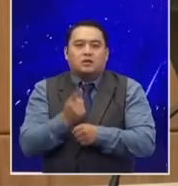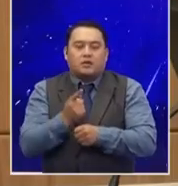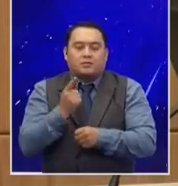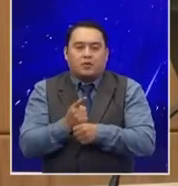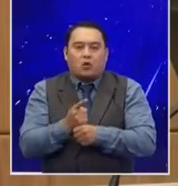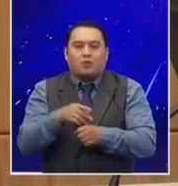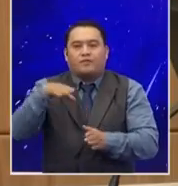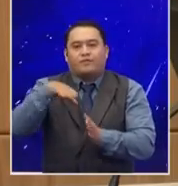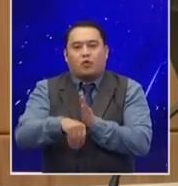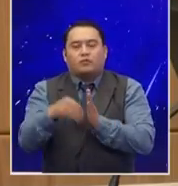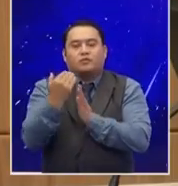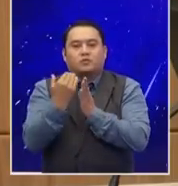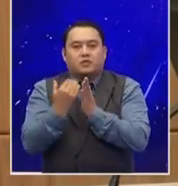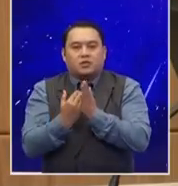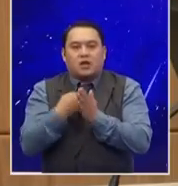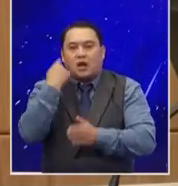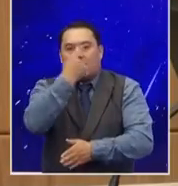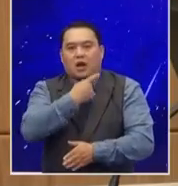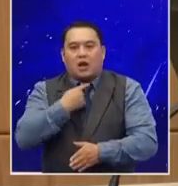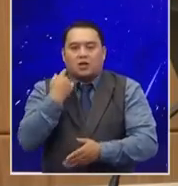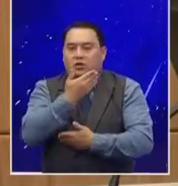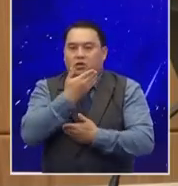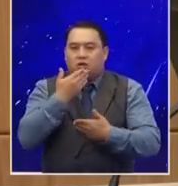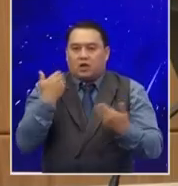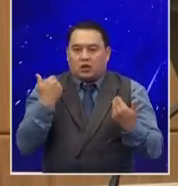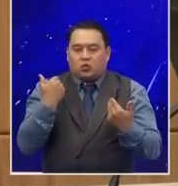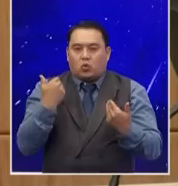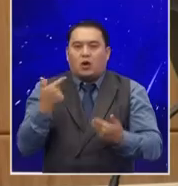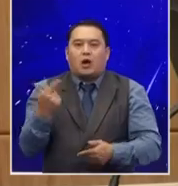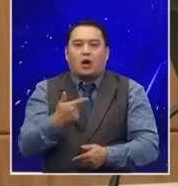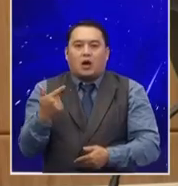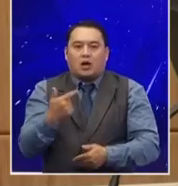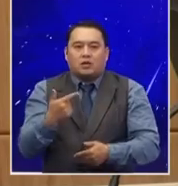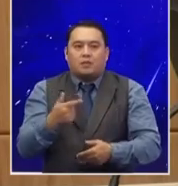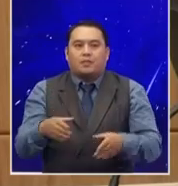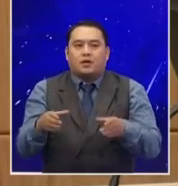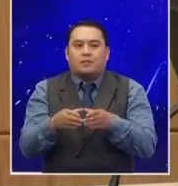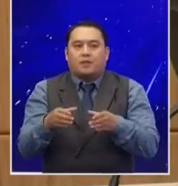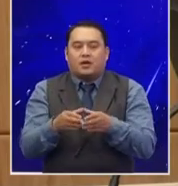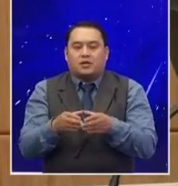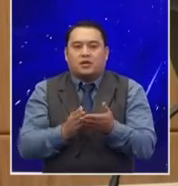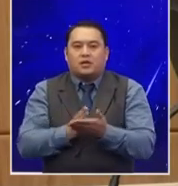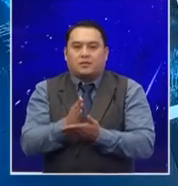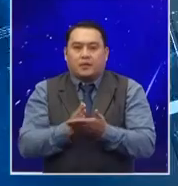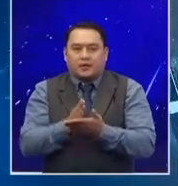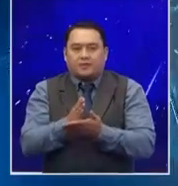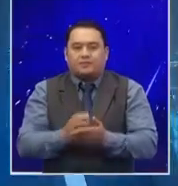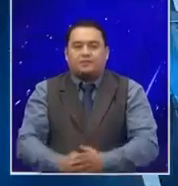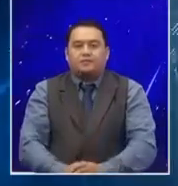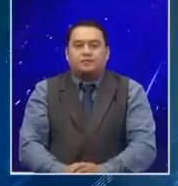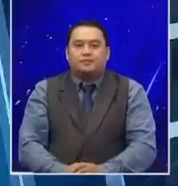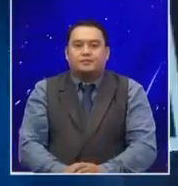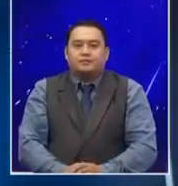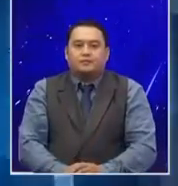включать в партийные списки лиц, не являющихся членами данной политической партии.